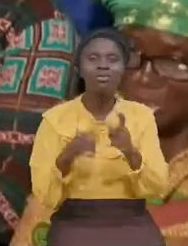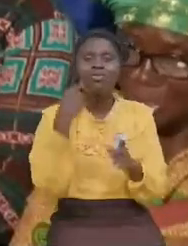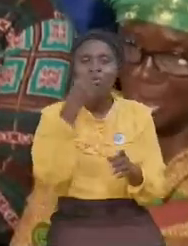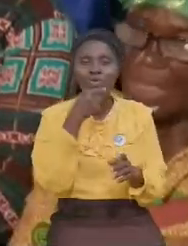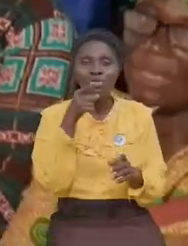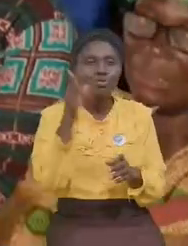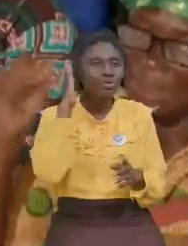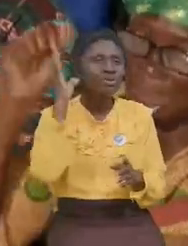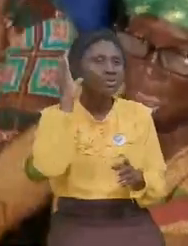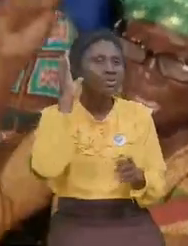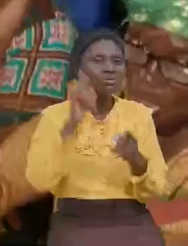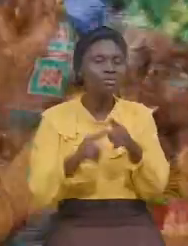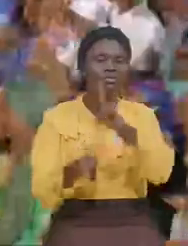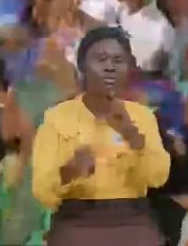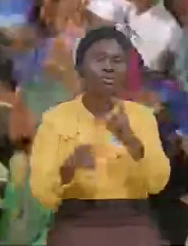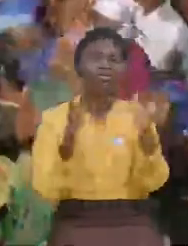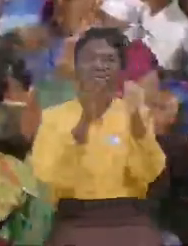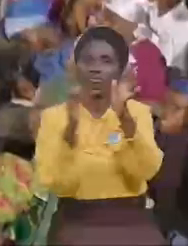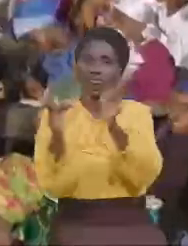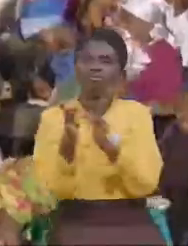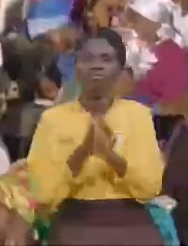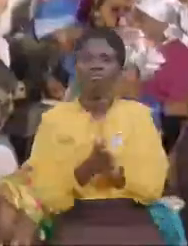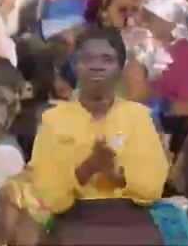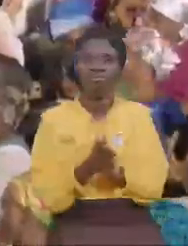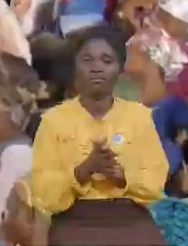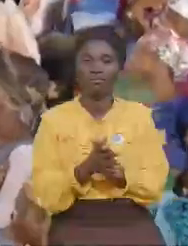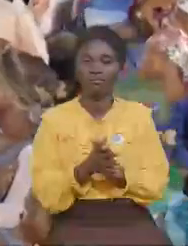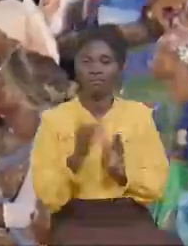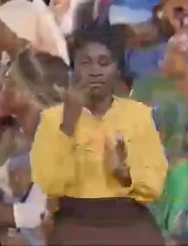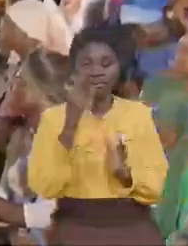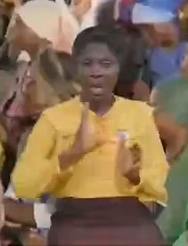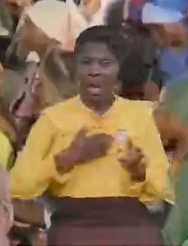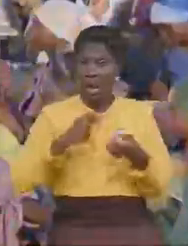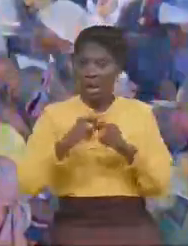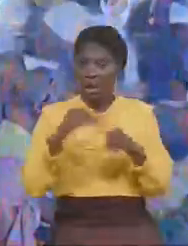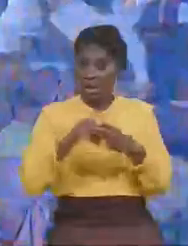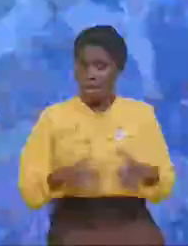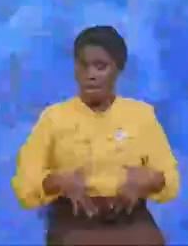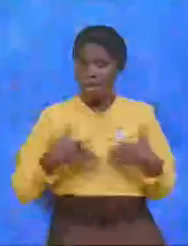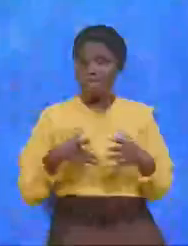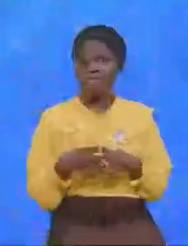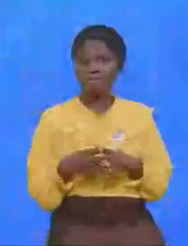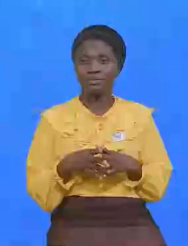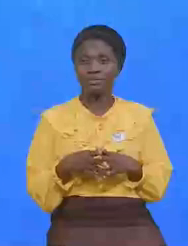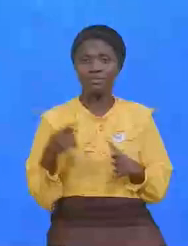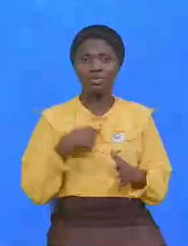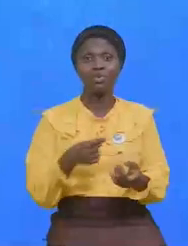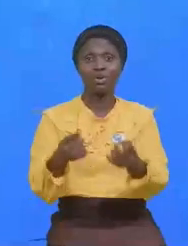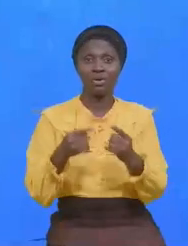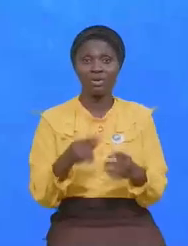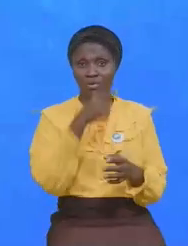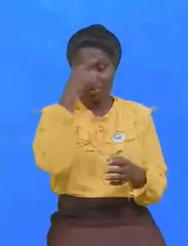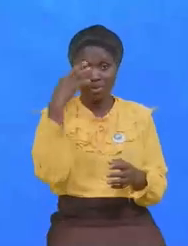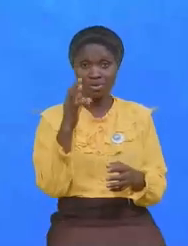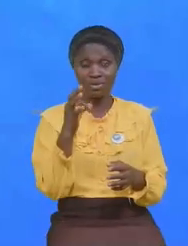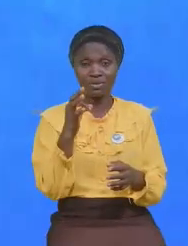qui vas-tu écouter? Je dis, qui vas-tu écouter? Voyez, le problème dans la vie, le problème c'est